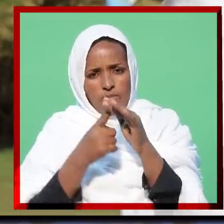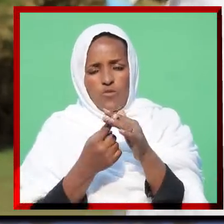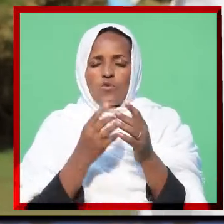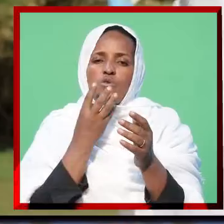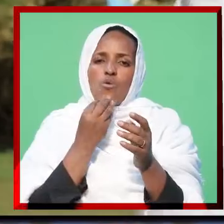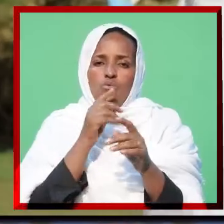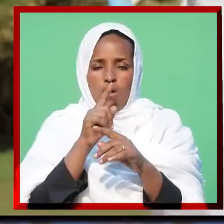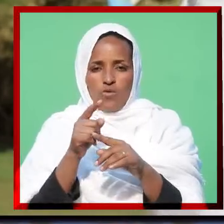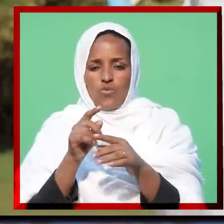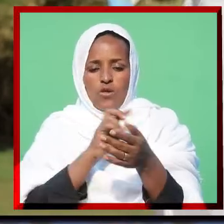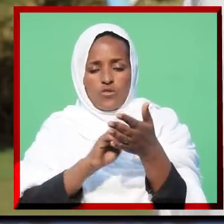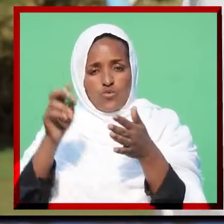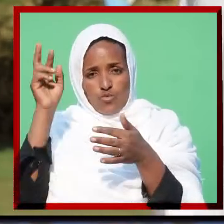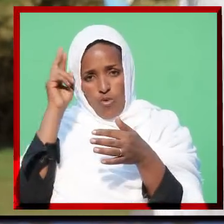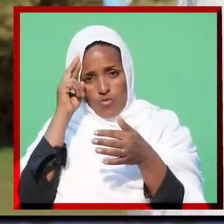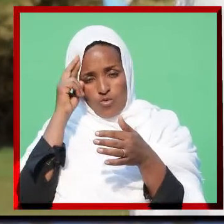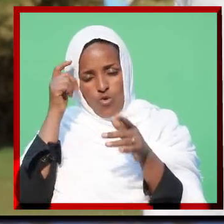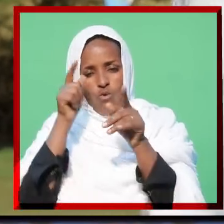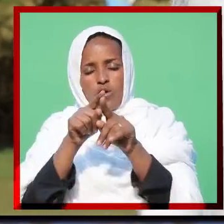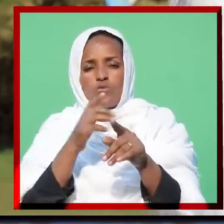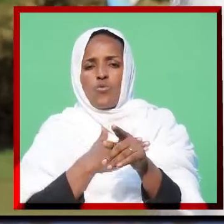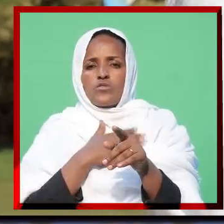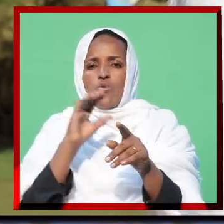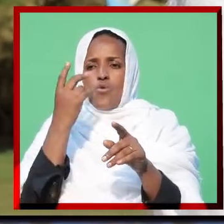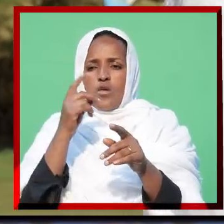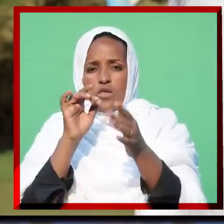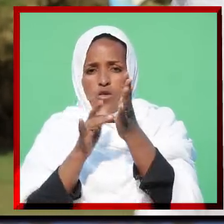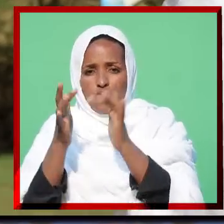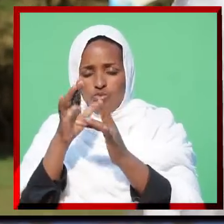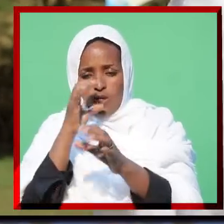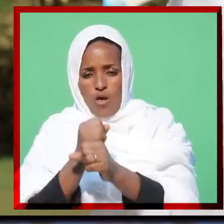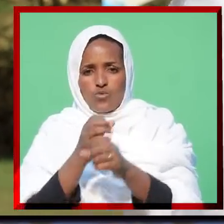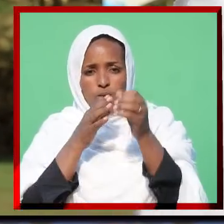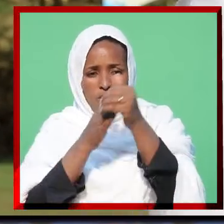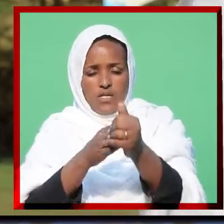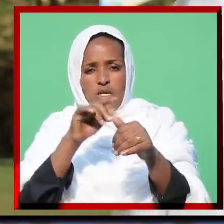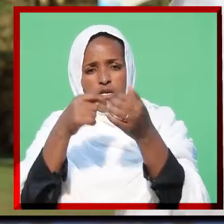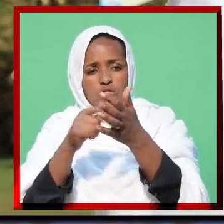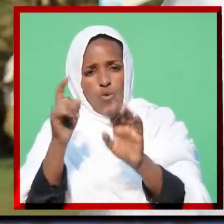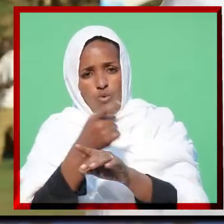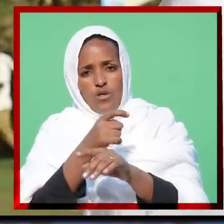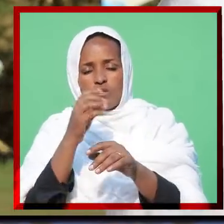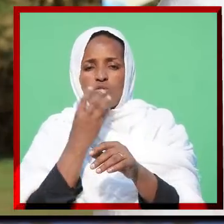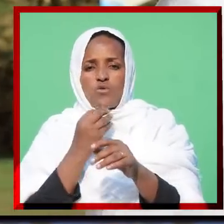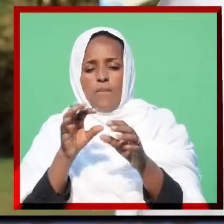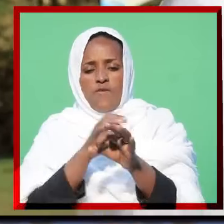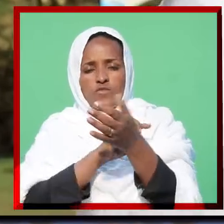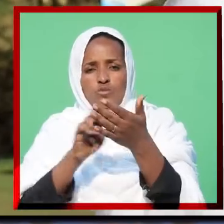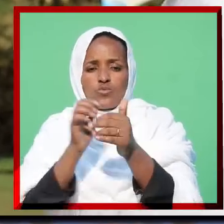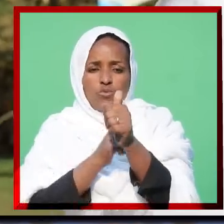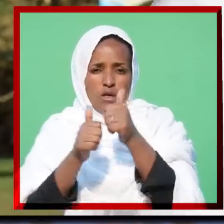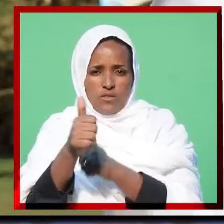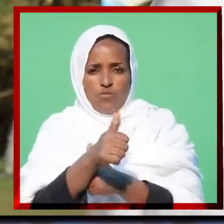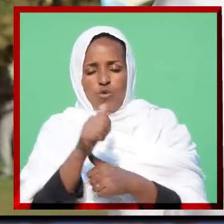ነው። እንዲህ ይላል ቅዱስ ጴጥሮስ፣ ወንድሞች ሆይ ኢየሱስን ለያዙት መሪ ስለሆናቸው ስለ ይሁዳ መንፈስ ቅዱስ